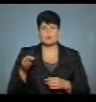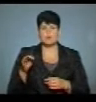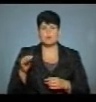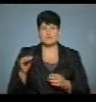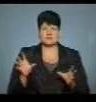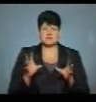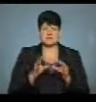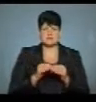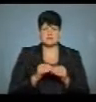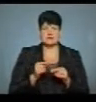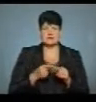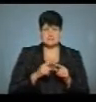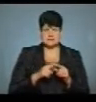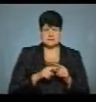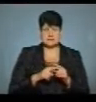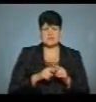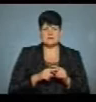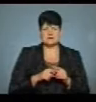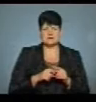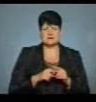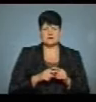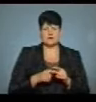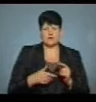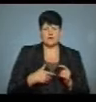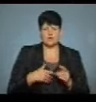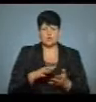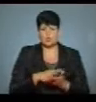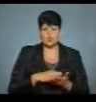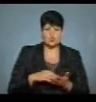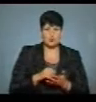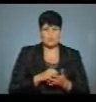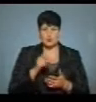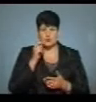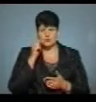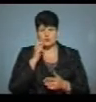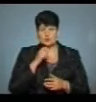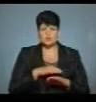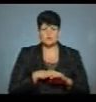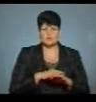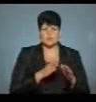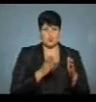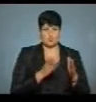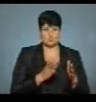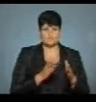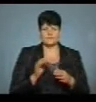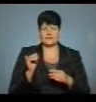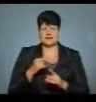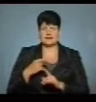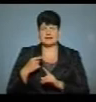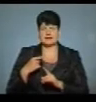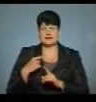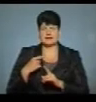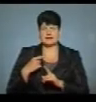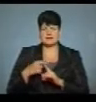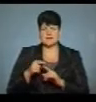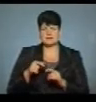воєдино. Це пам'ятний знак голодоморам українського народу і хресна дорога